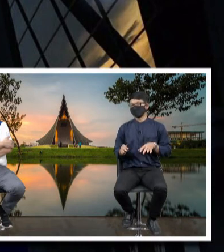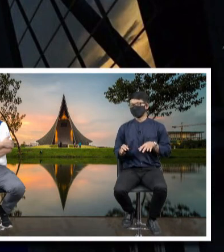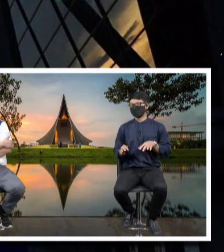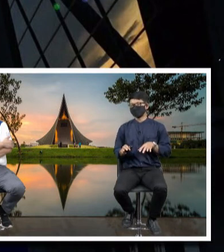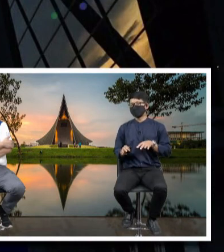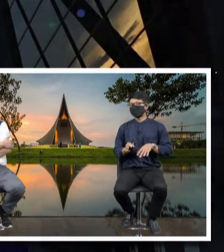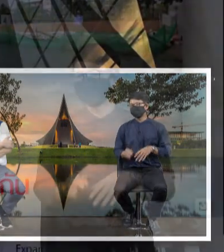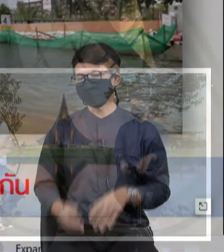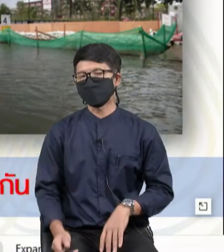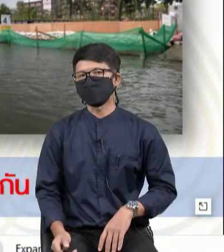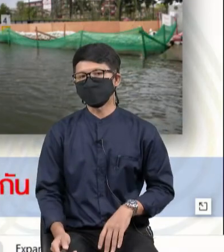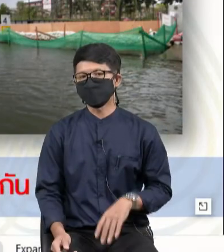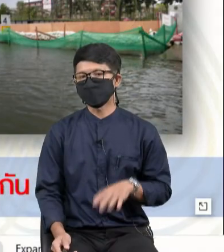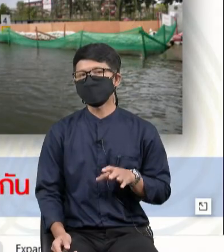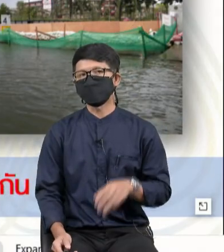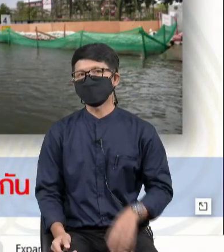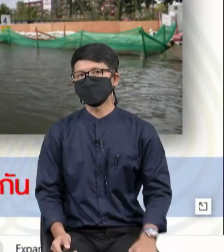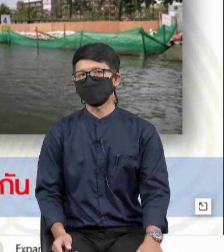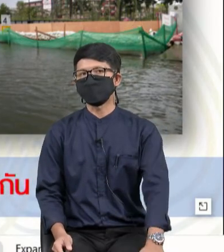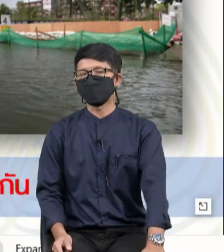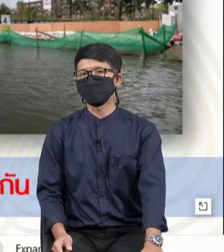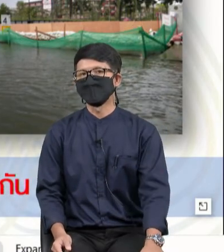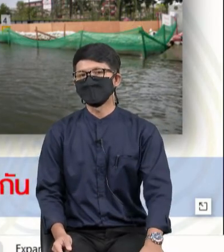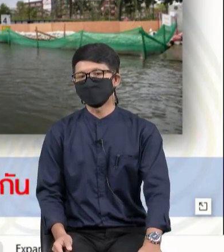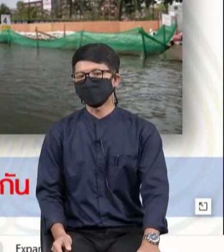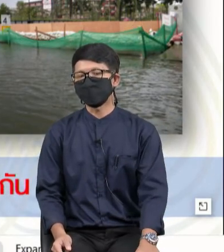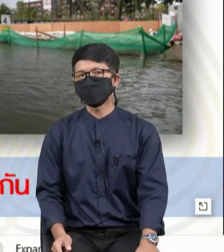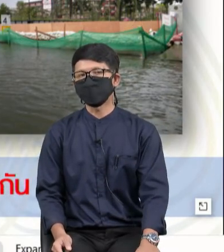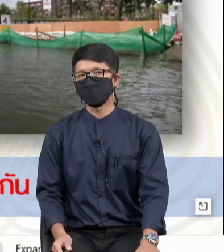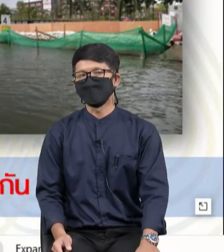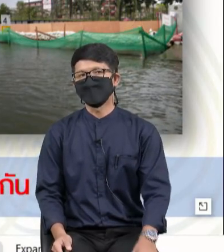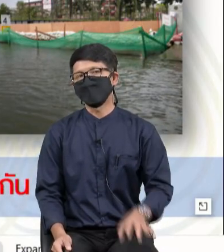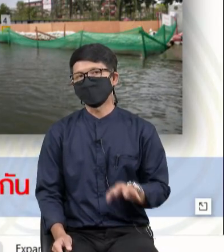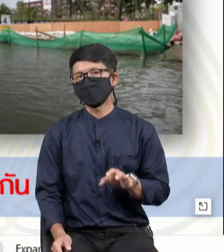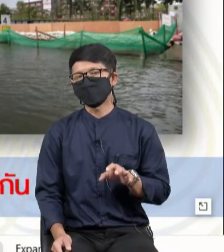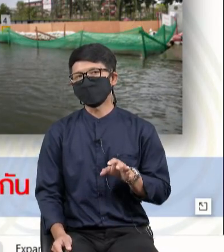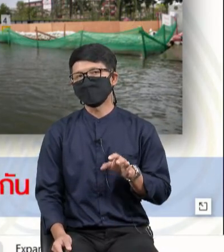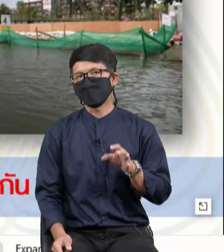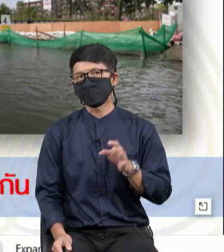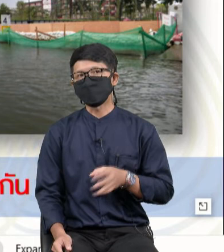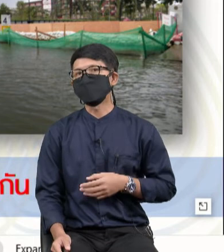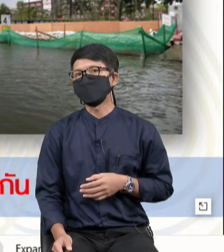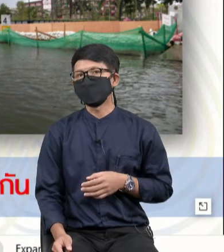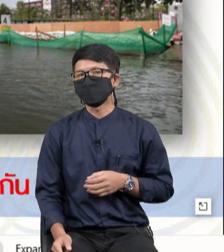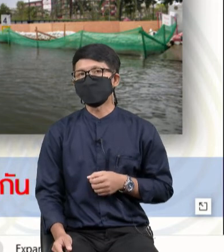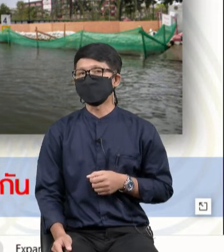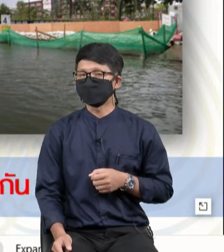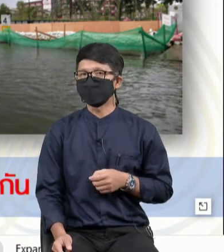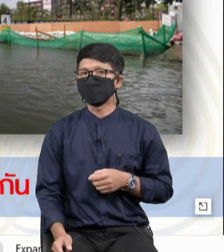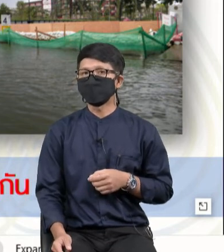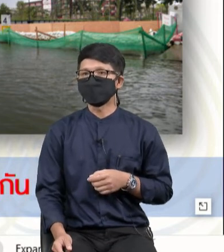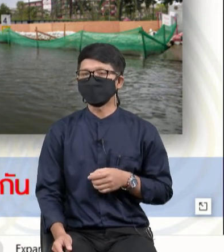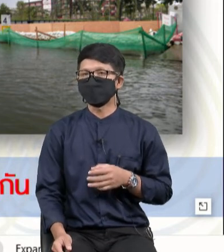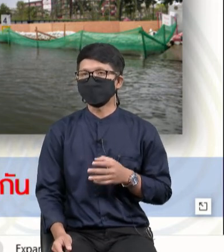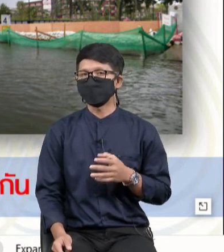เป็นเนินดินต่ำๆช่วงนี้ต้องเสริมแนวกระสอบทรายพร้อมกับตั้งตัวตั้งอาจจะเป็นโครงไม้อัดหรือเป็นโ